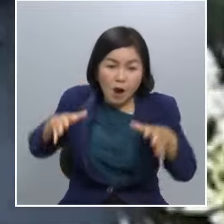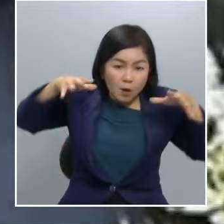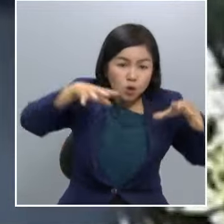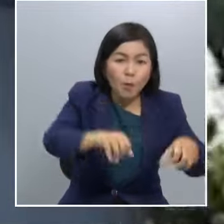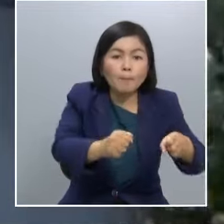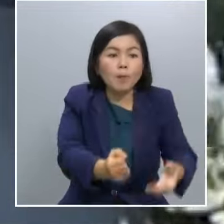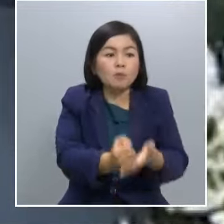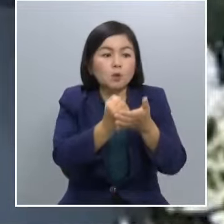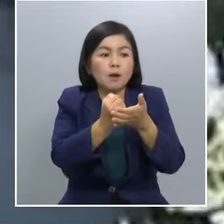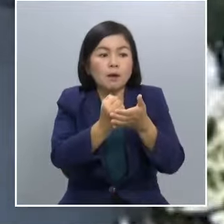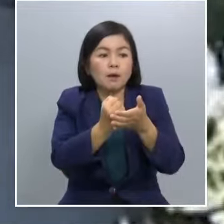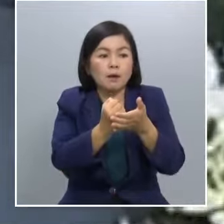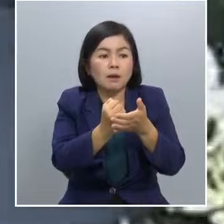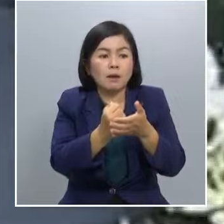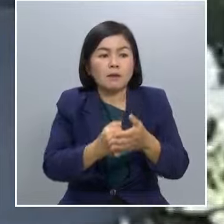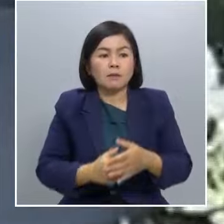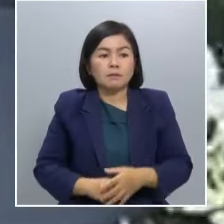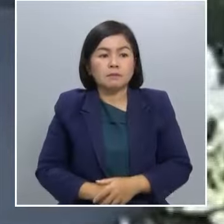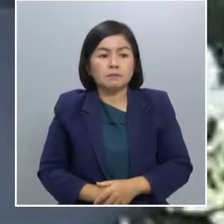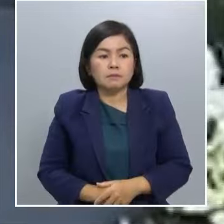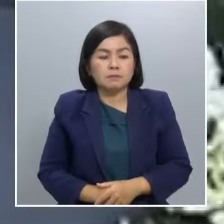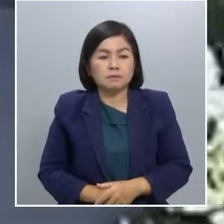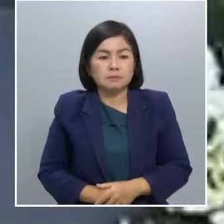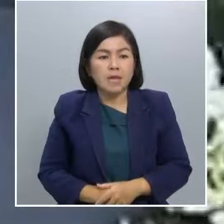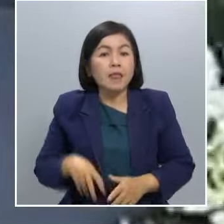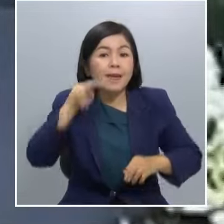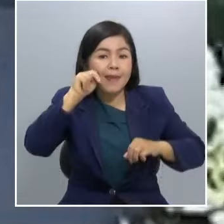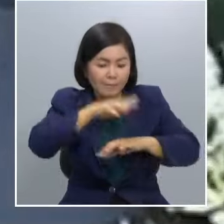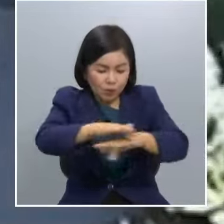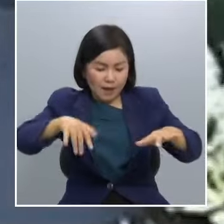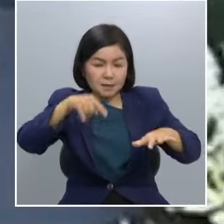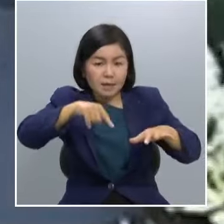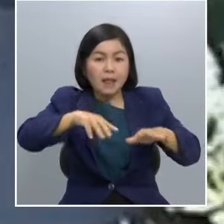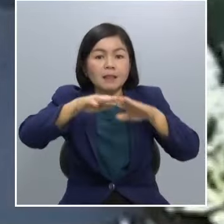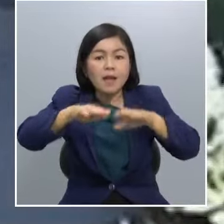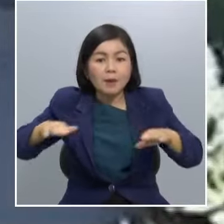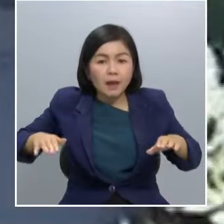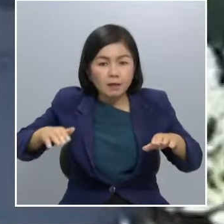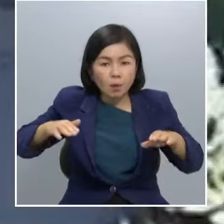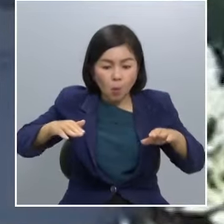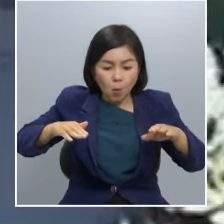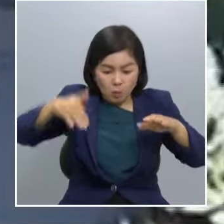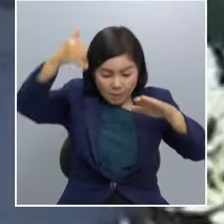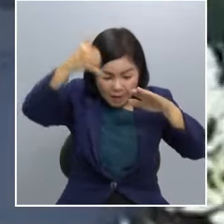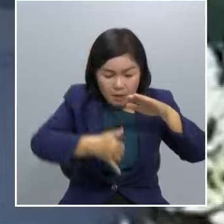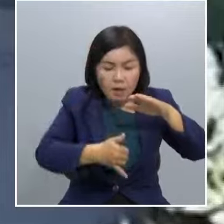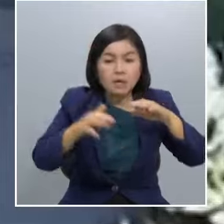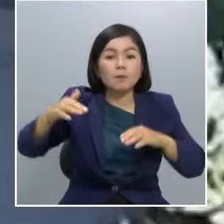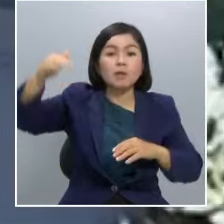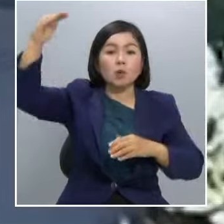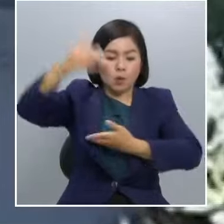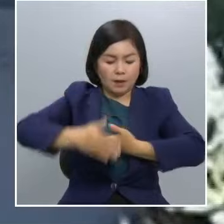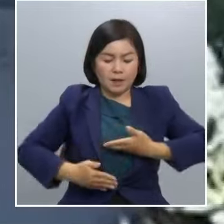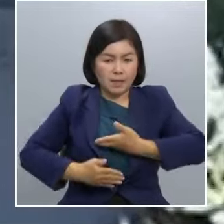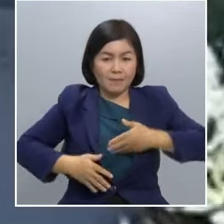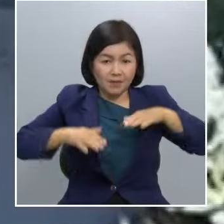ทันทีคือสระนี้เนี่ยถ้าเป็นเด็กมันมิดหัวใช่แต่ถ้าเป็นผู้ใหญ่ระดับอกระดับ